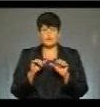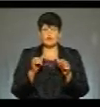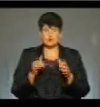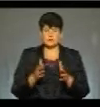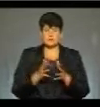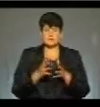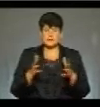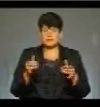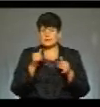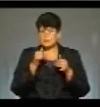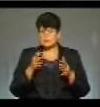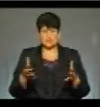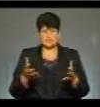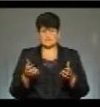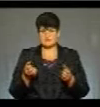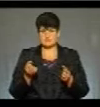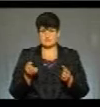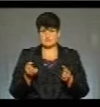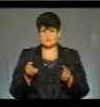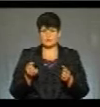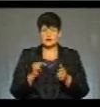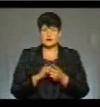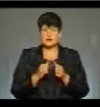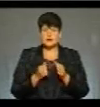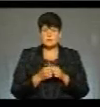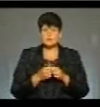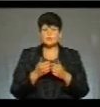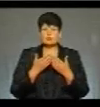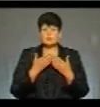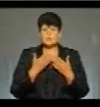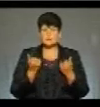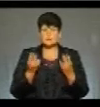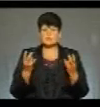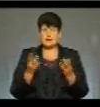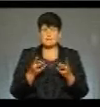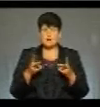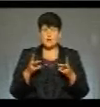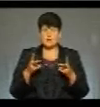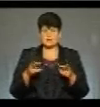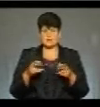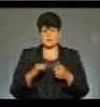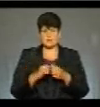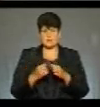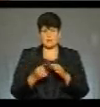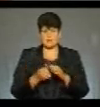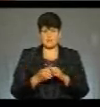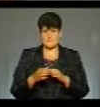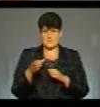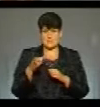ми не могли взяти того каменю, бо нема. Треба обрізати камінь